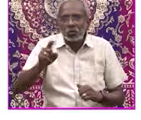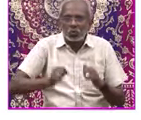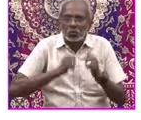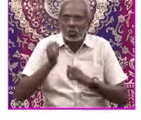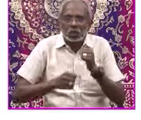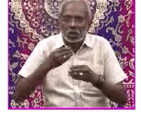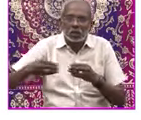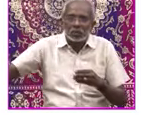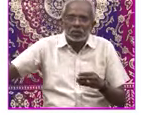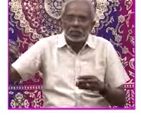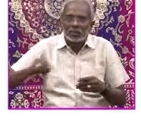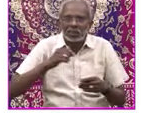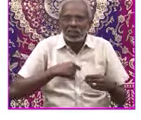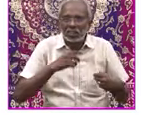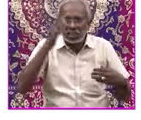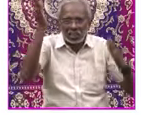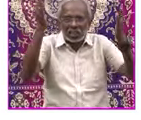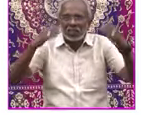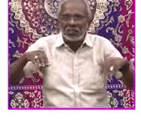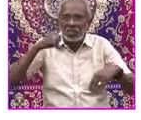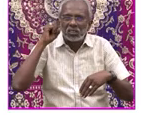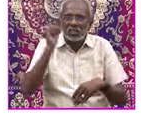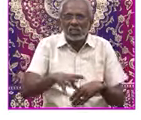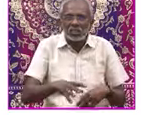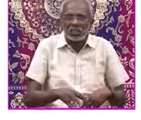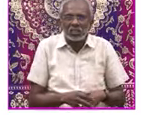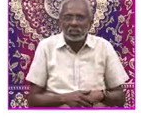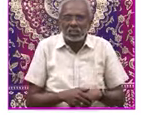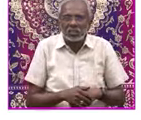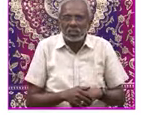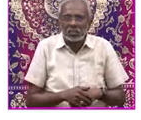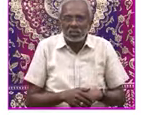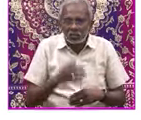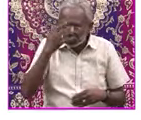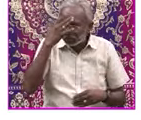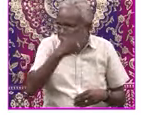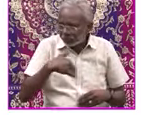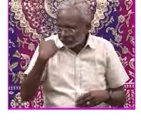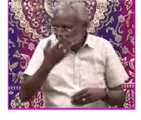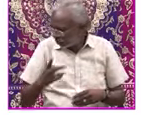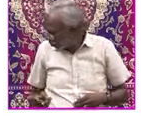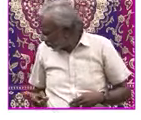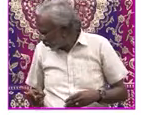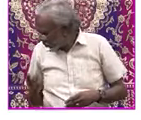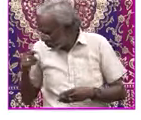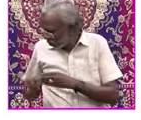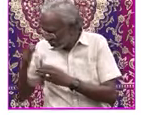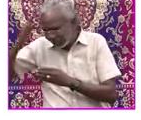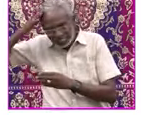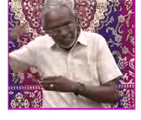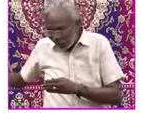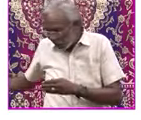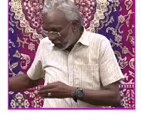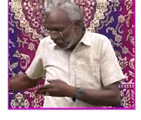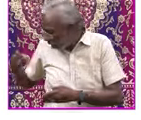முந்தினர். உடலின் நிழலினை வெறுவி அஞ்சினர். அவனுடைய நிழலை பார்த்தே அவன் பயப்படுறான். இது நானா,